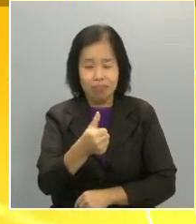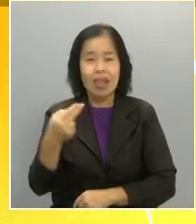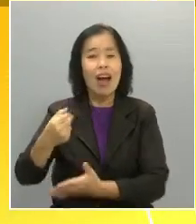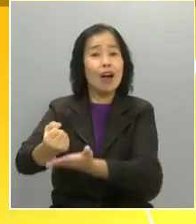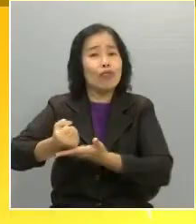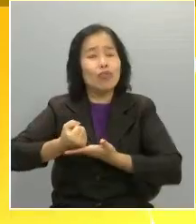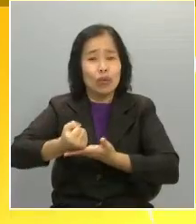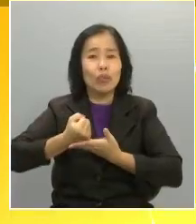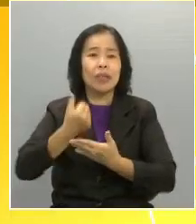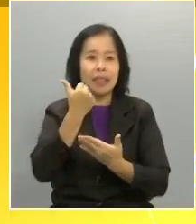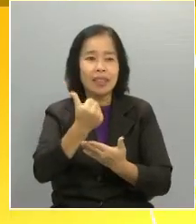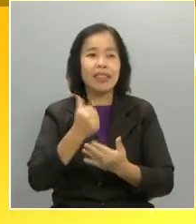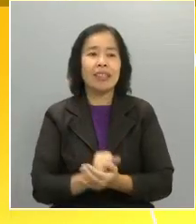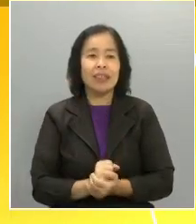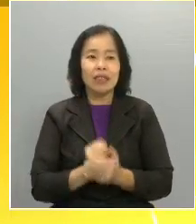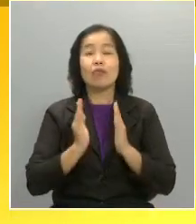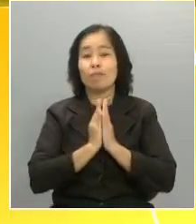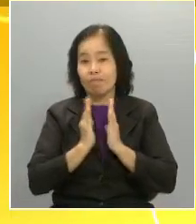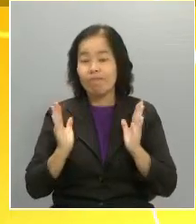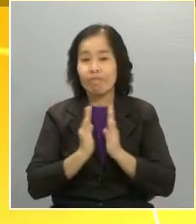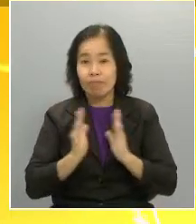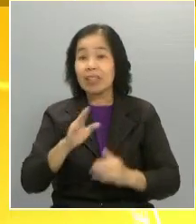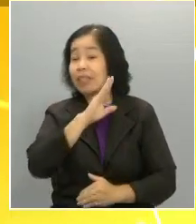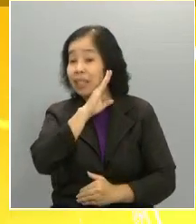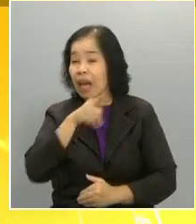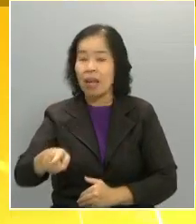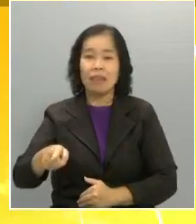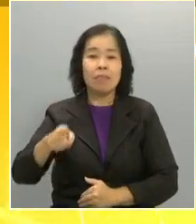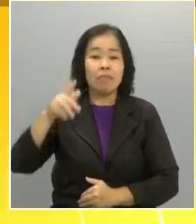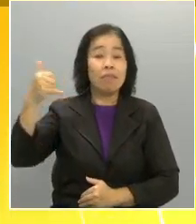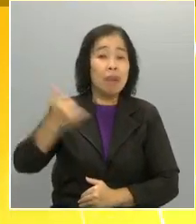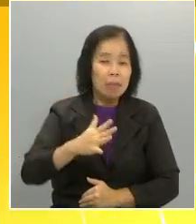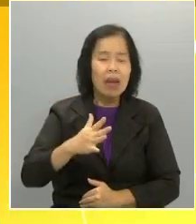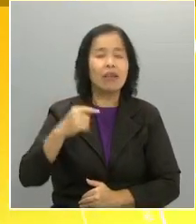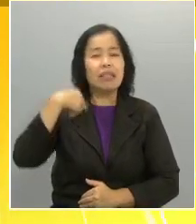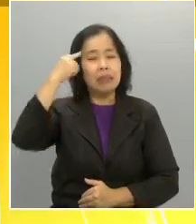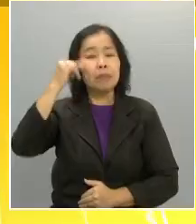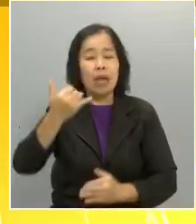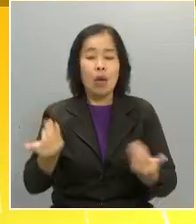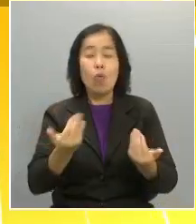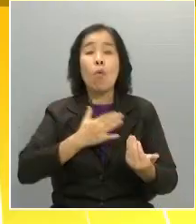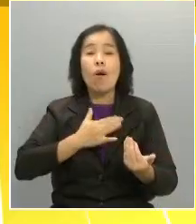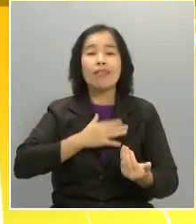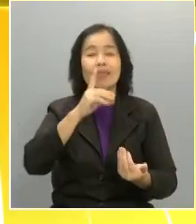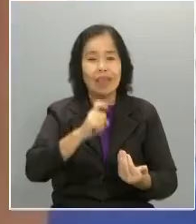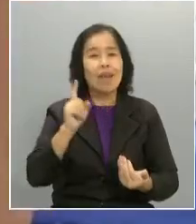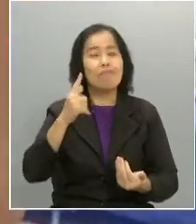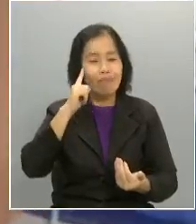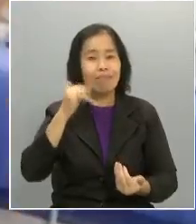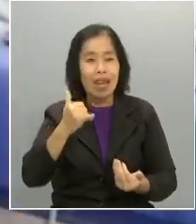ถ้าลูกไม่ได้หลานคุณยายอาจจะแย่กว่านี ้ค่ะ ต้องขอบคุณ